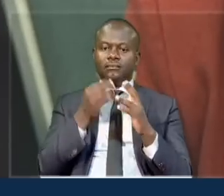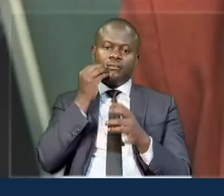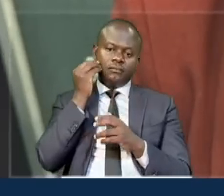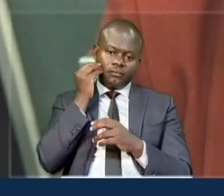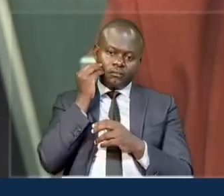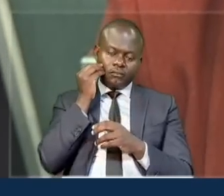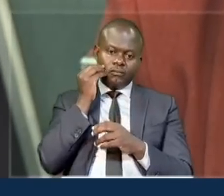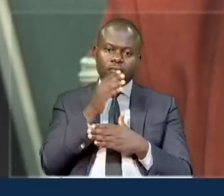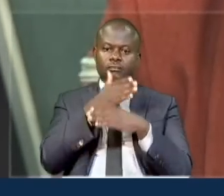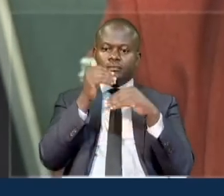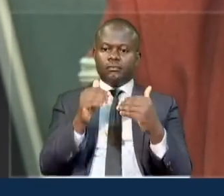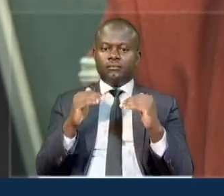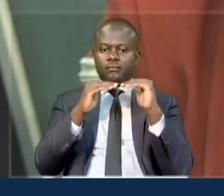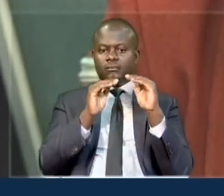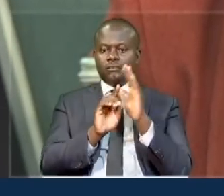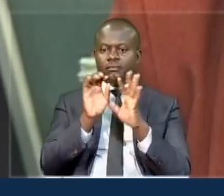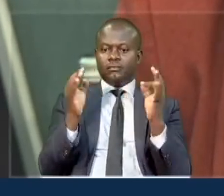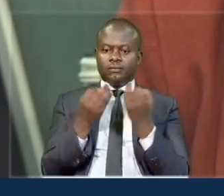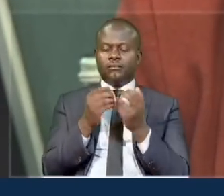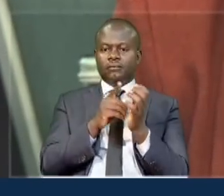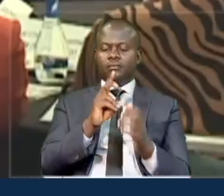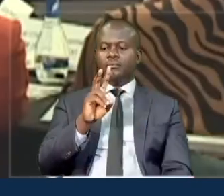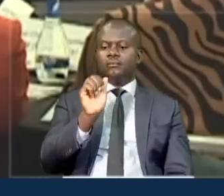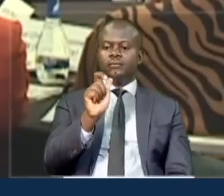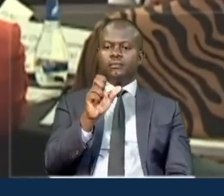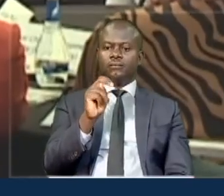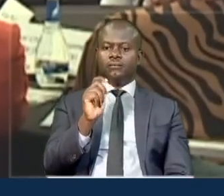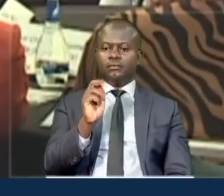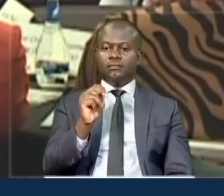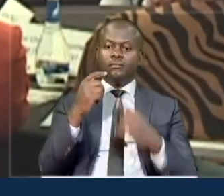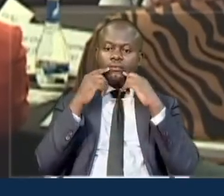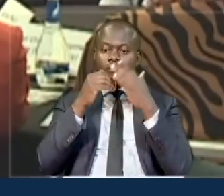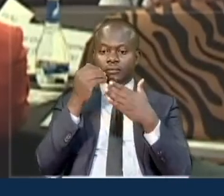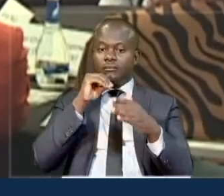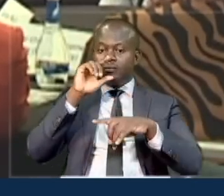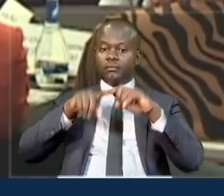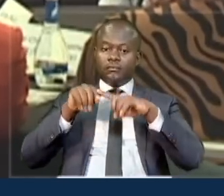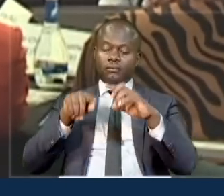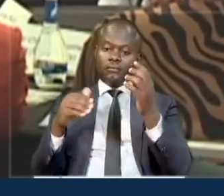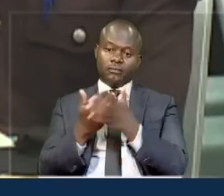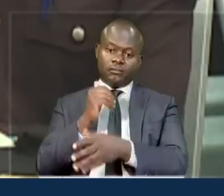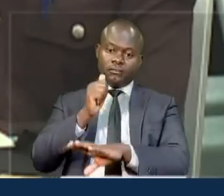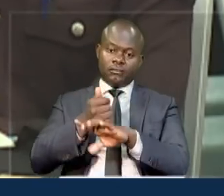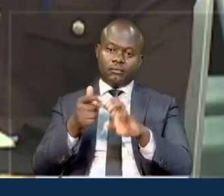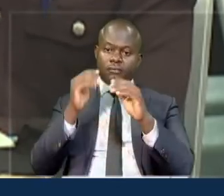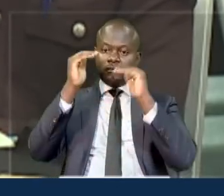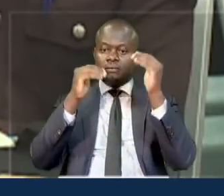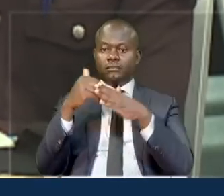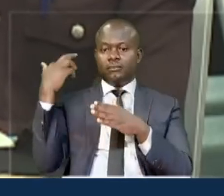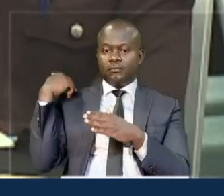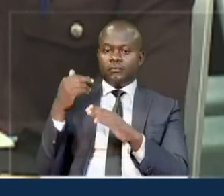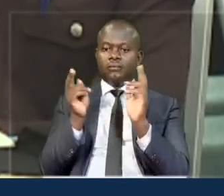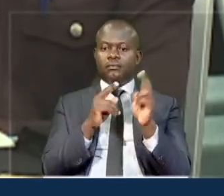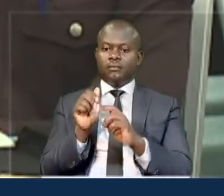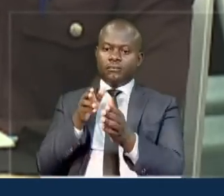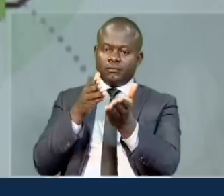Minisitiri w'uburinganire n'iterambere ry'umuryango Dr. Valentine Uwamariya avuga ko yatari politiki nshyishyizweho, ahubwo ko inzego zisanzwe zikurikirana iki